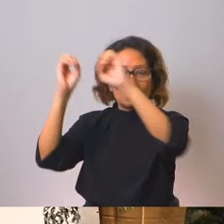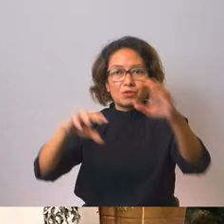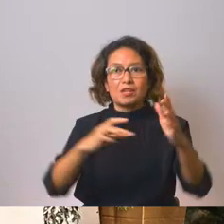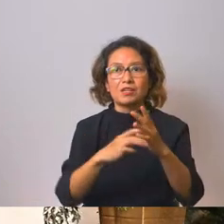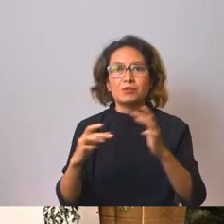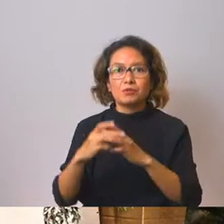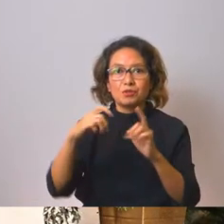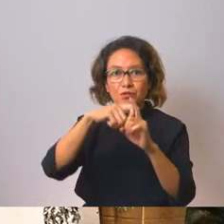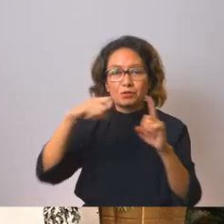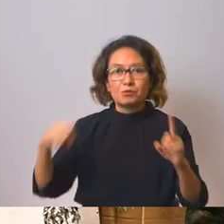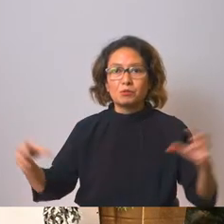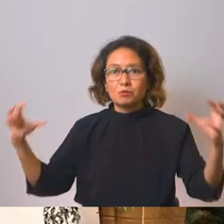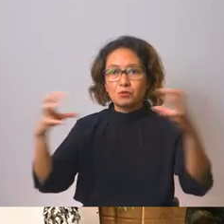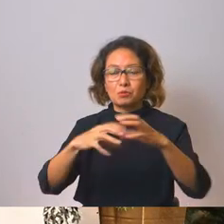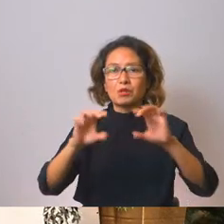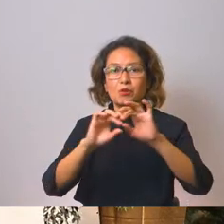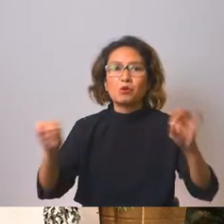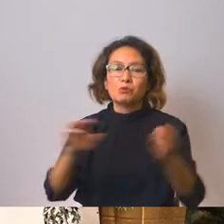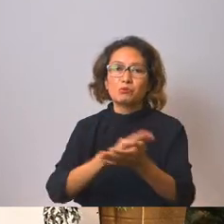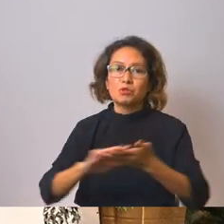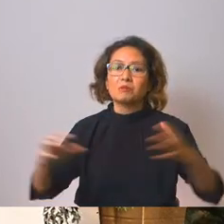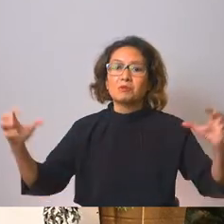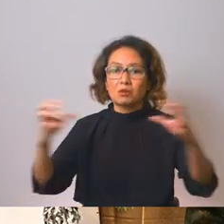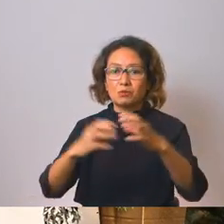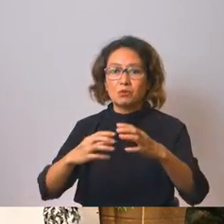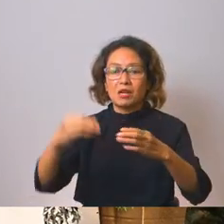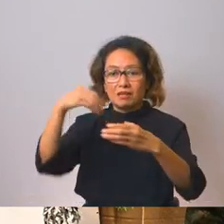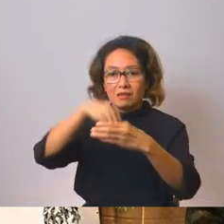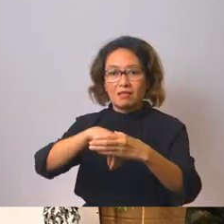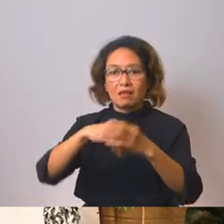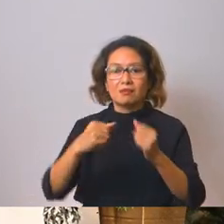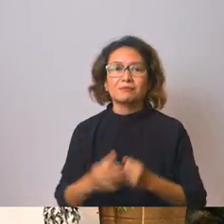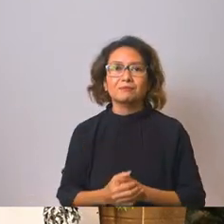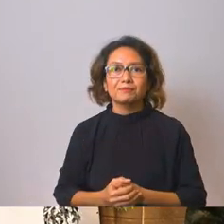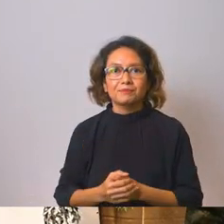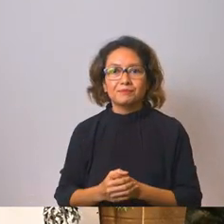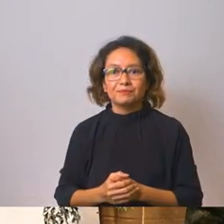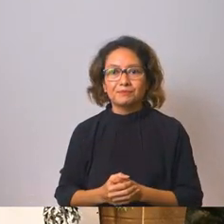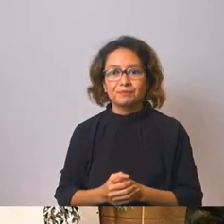persekutuan dengan Roh Kudus yang mempersatukan kita.